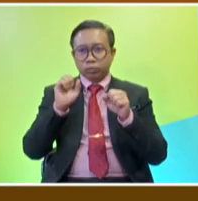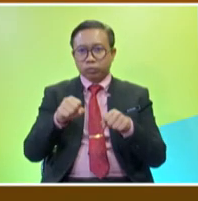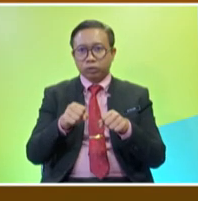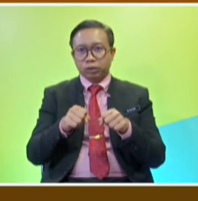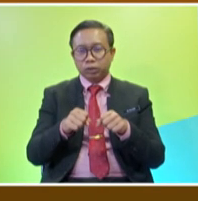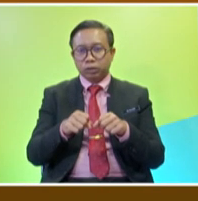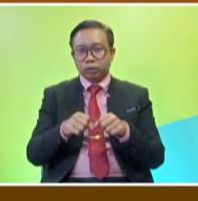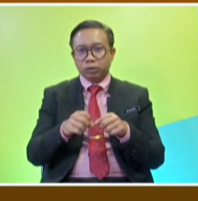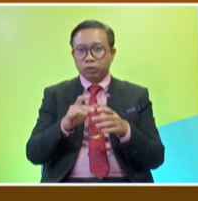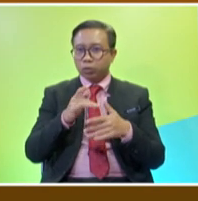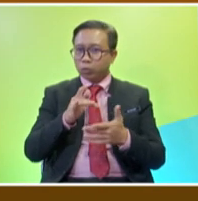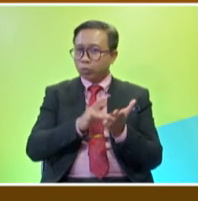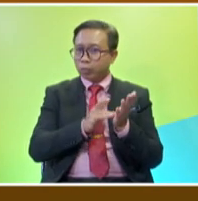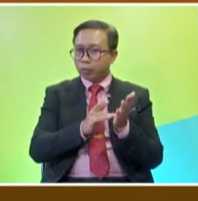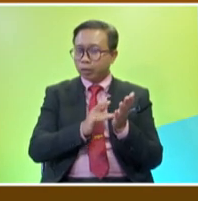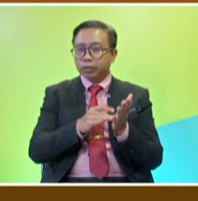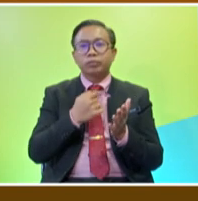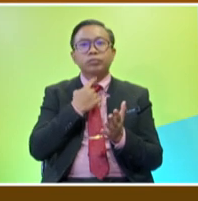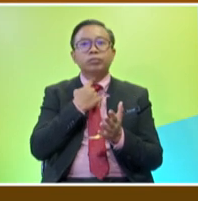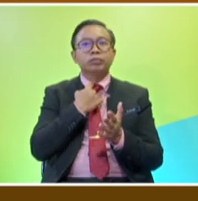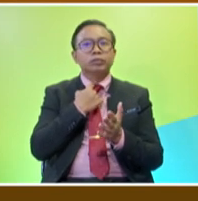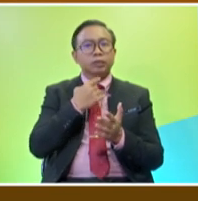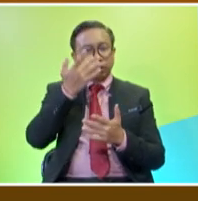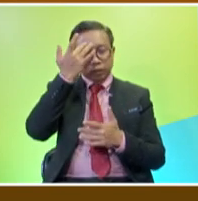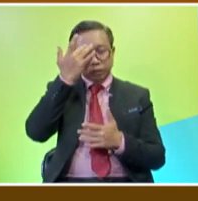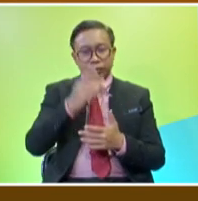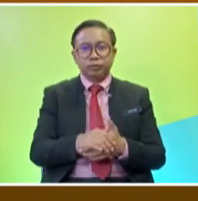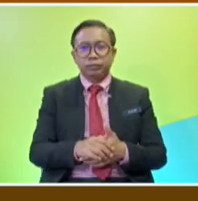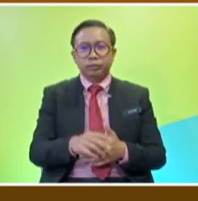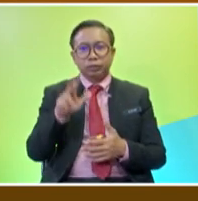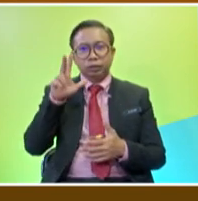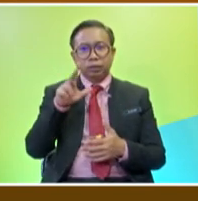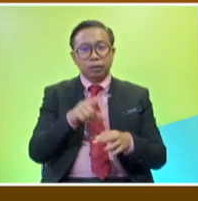dan juga sakit tegak dan juga luka yang ketiga adalah